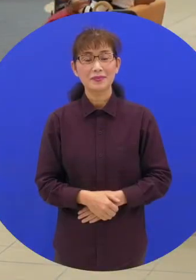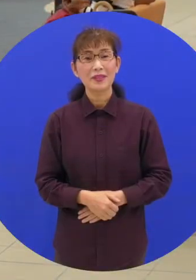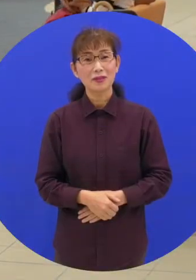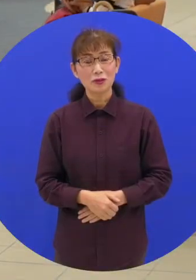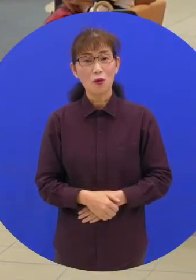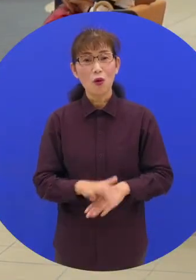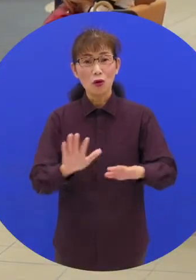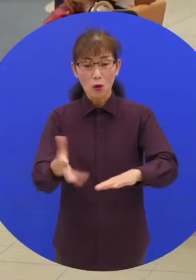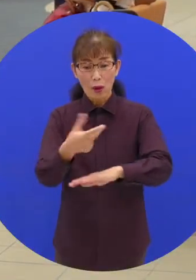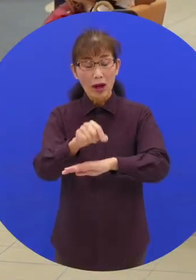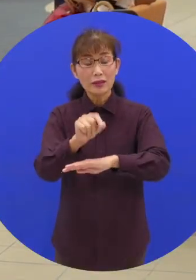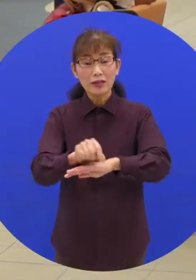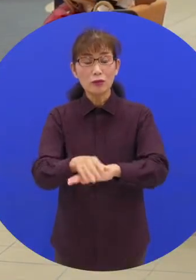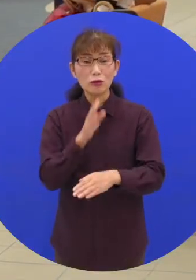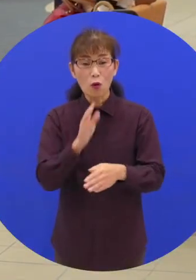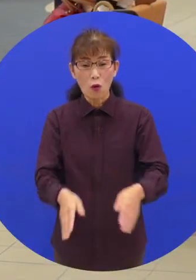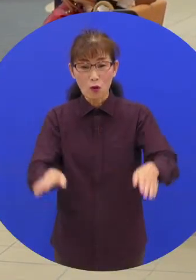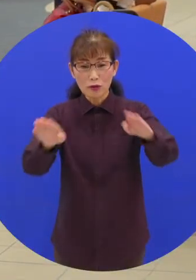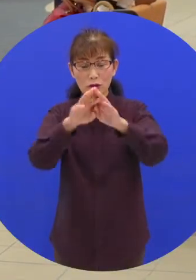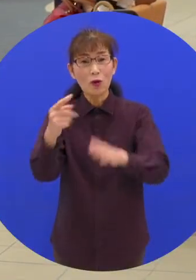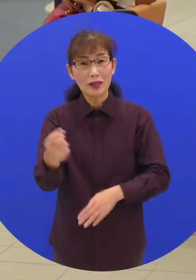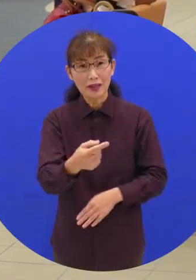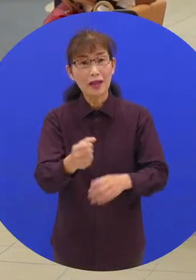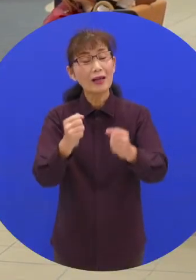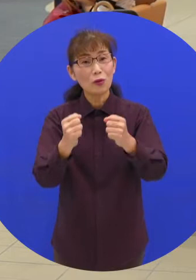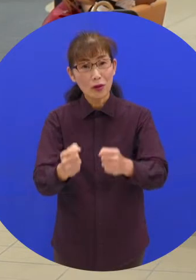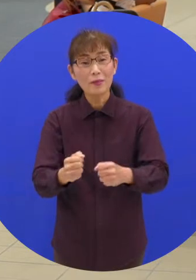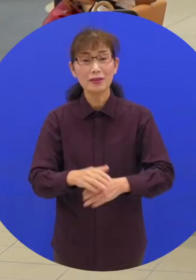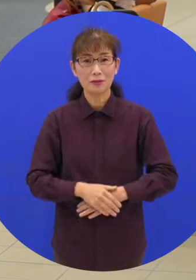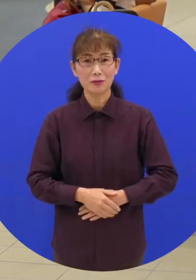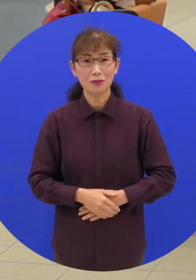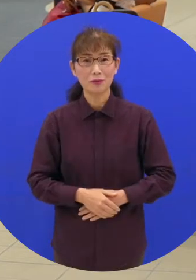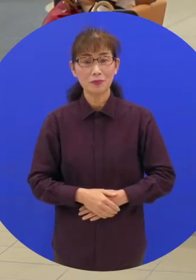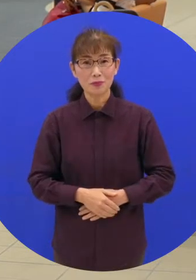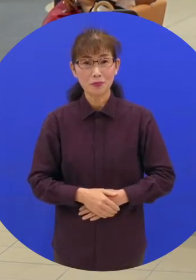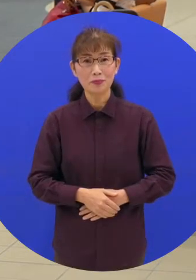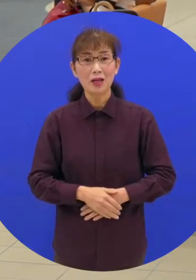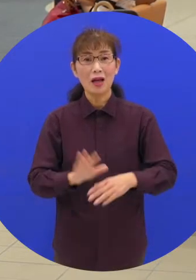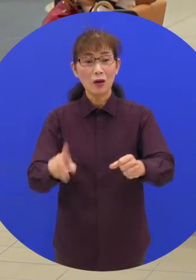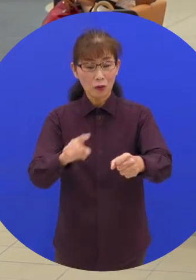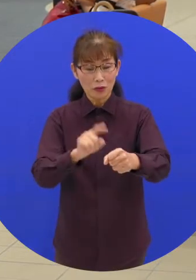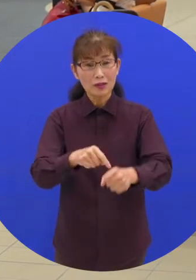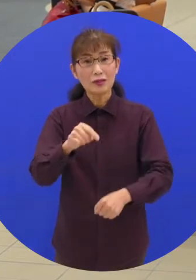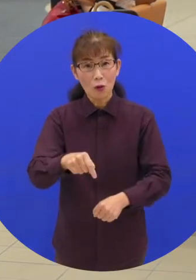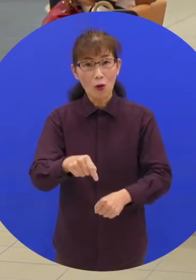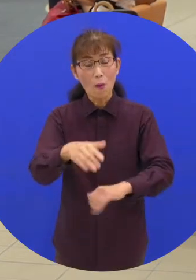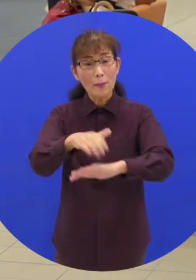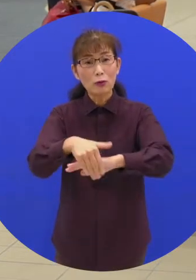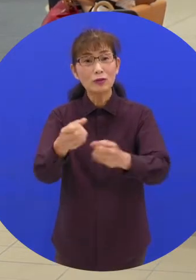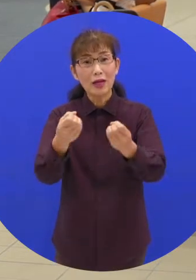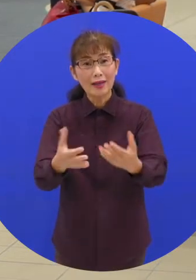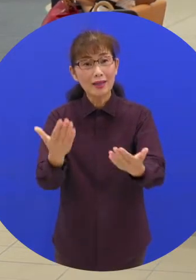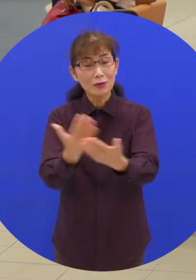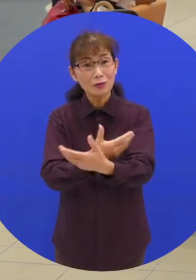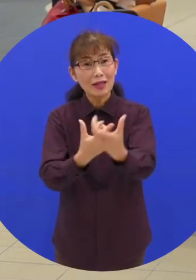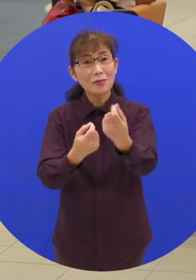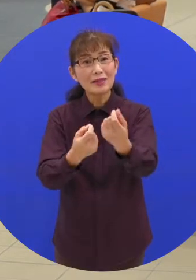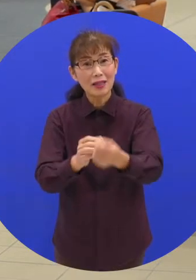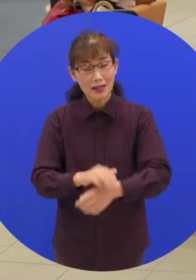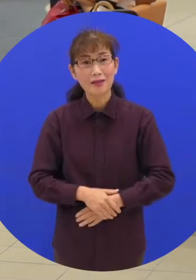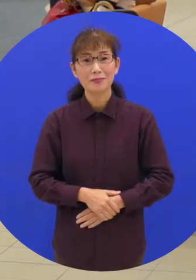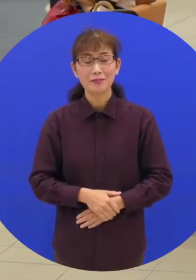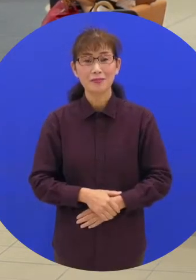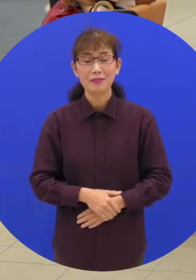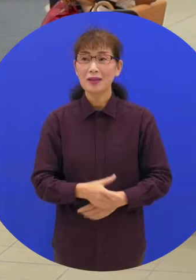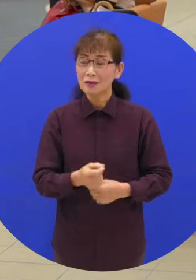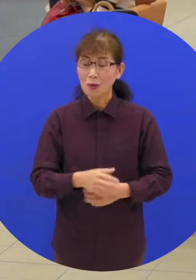さて市長、今日は市役所本庁舎1階にやってきました。早速ですが、今年こちらの窓口が新しくなりました